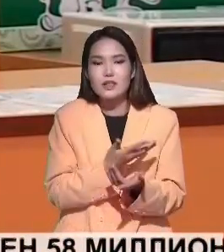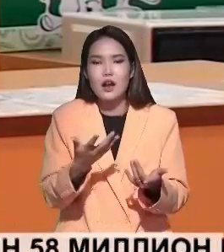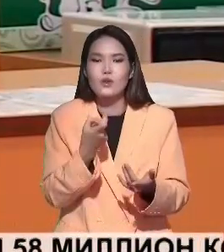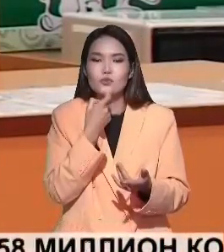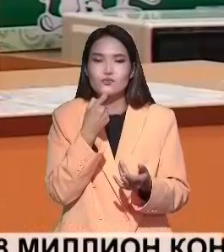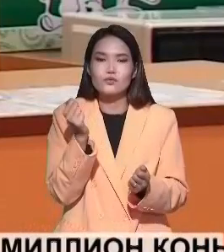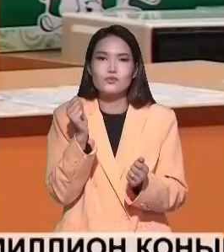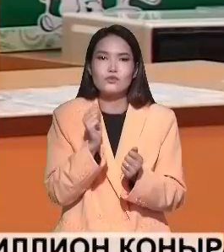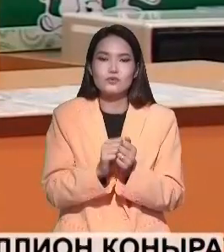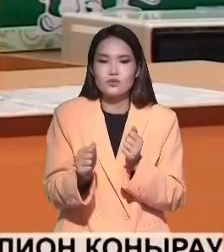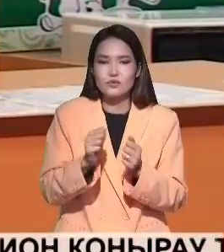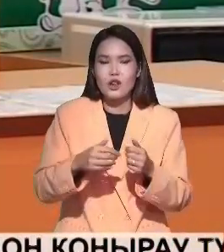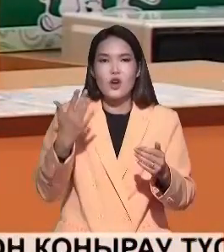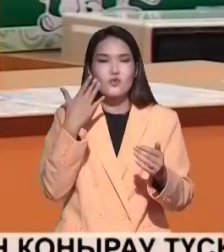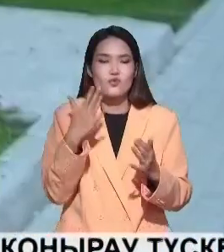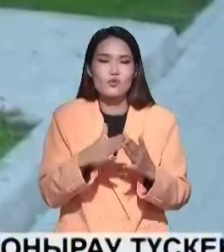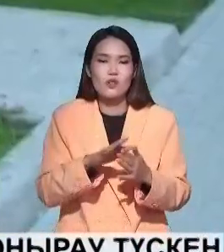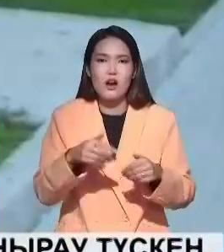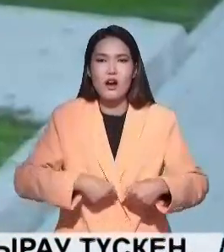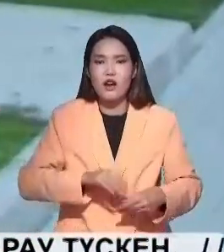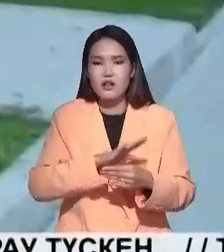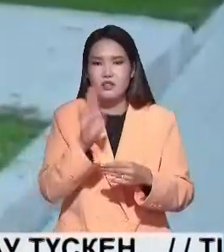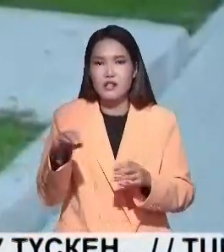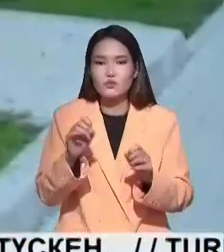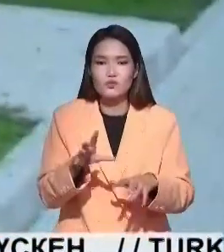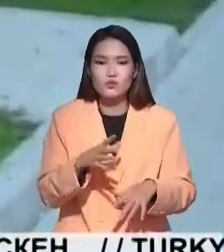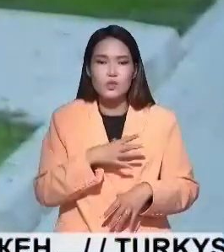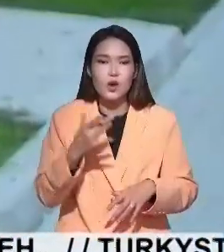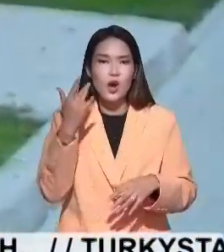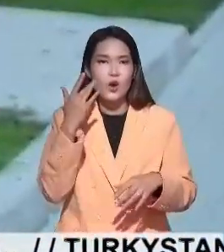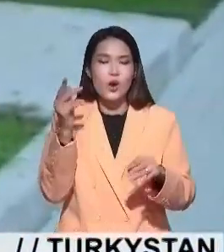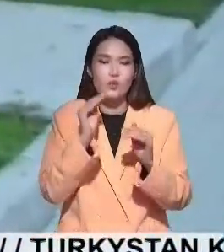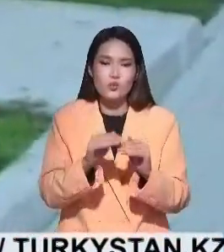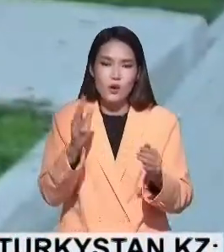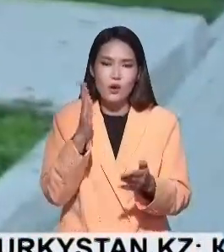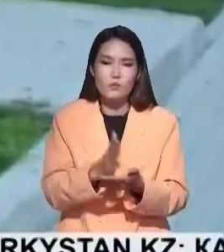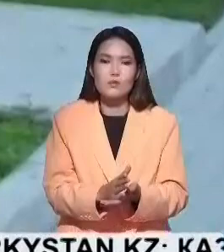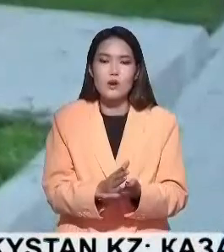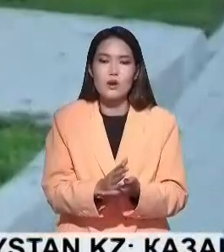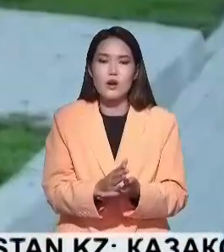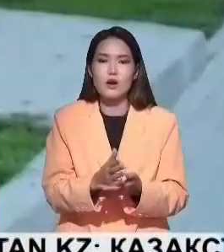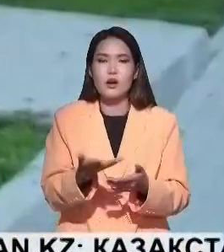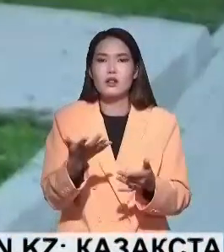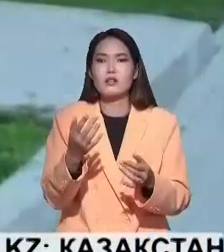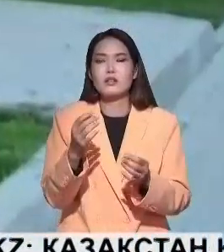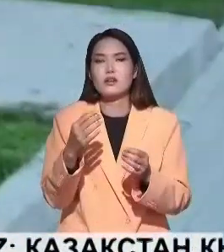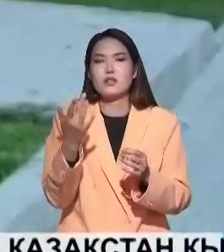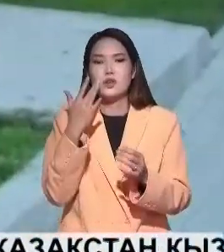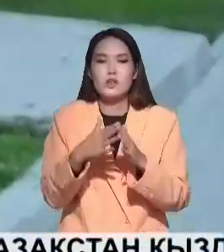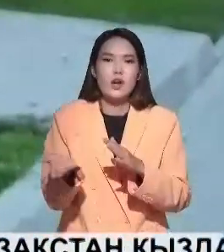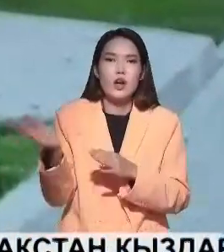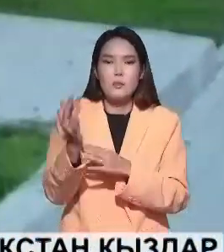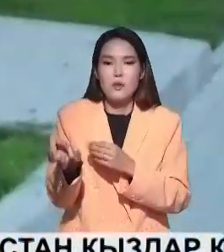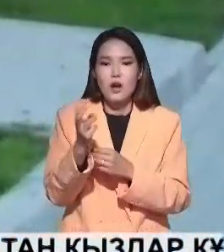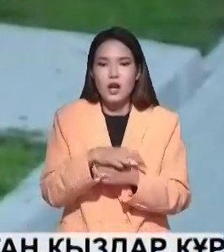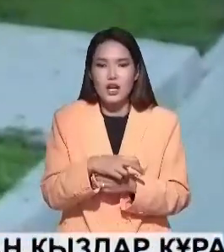үйіне аш қайтатын көрінеді. Ішінде микроб бар. Сондай уланатын нәрсе болып тұр ішінде.